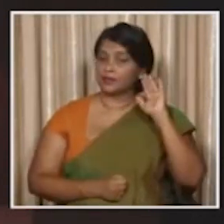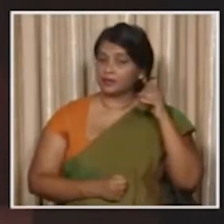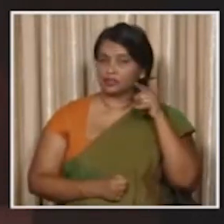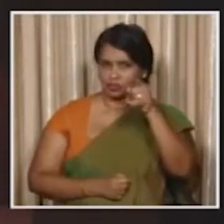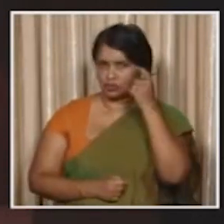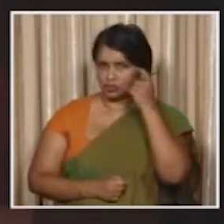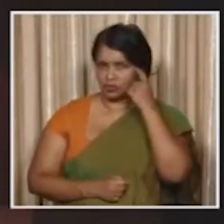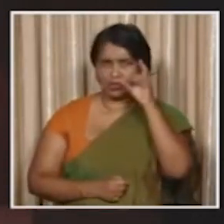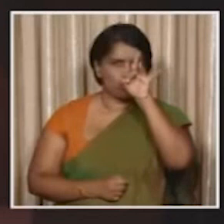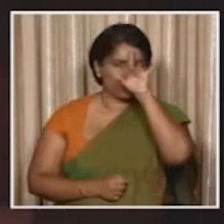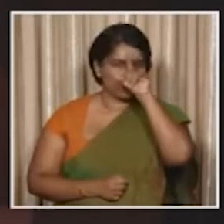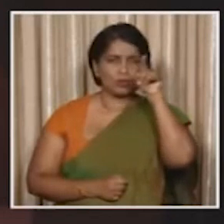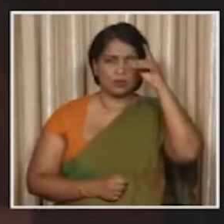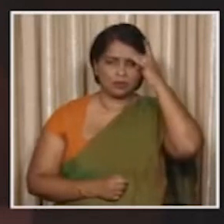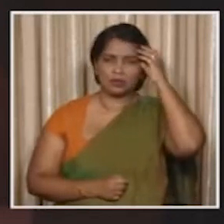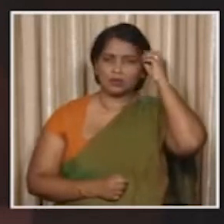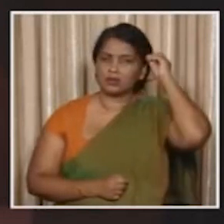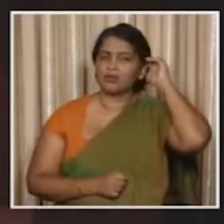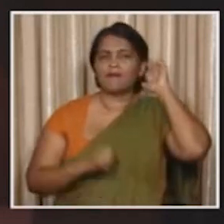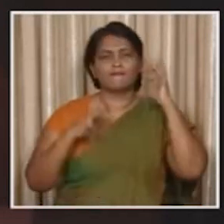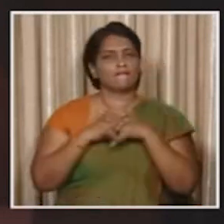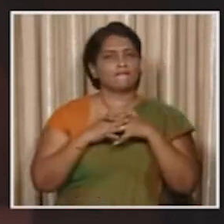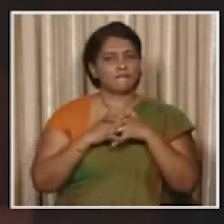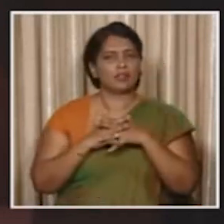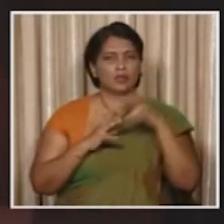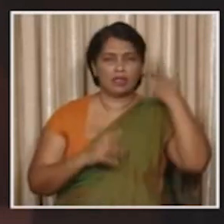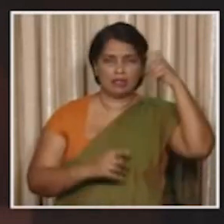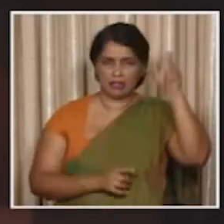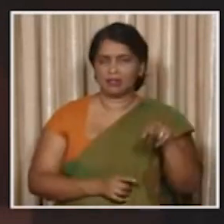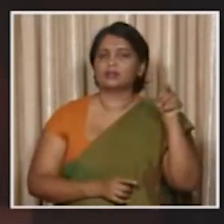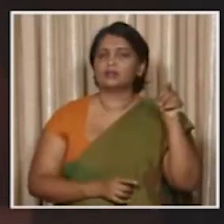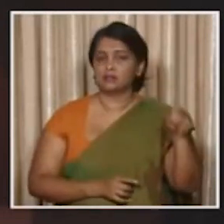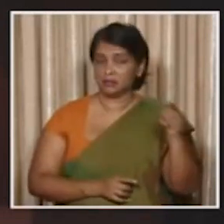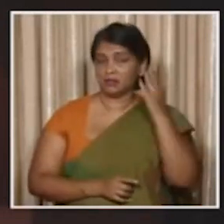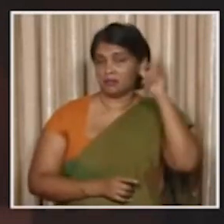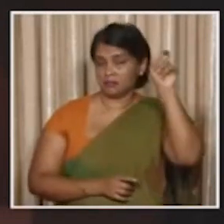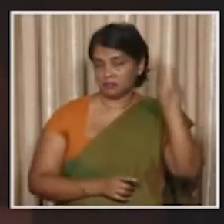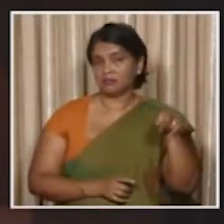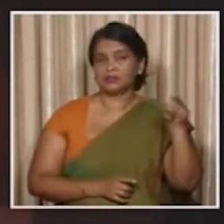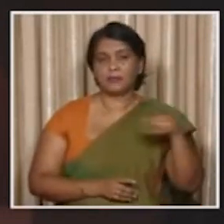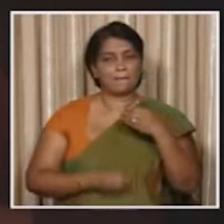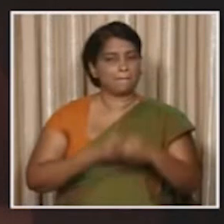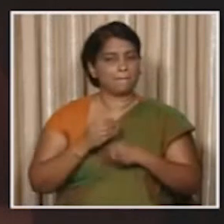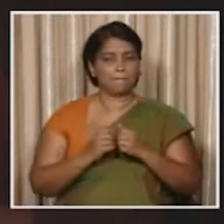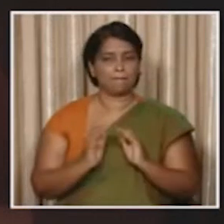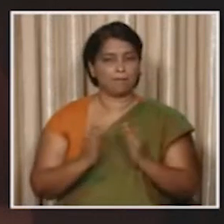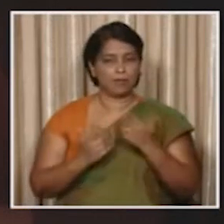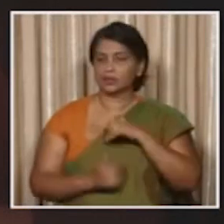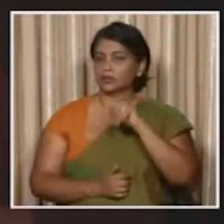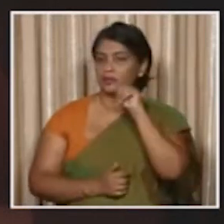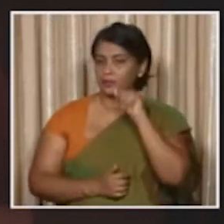ඔබතුමා දන්නවා ඇති කුරුණෑගල වඳුරාගල මැතිනිය එතුමිය එතුමියගේ ඒ ව්‍යාපාරය ආරම්භ කරේ